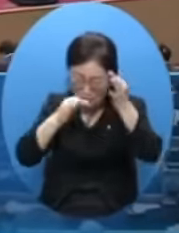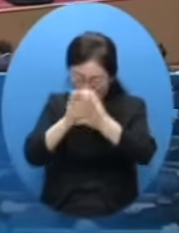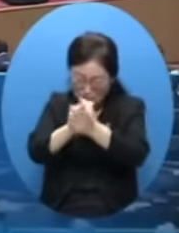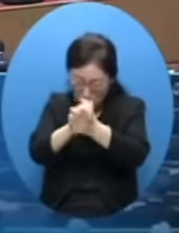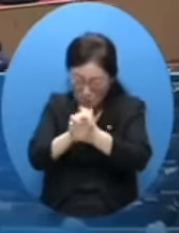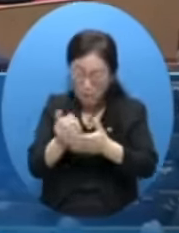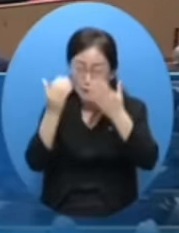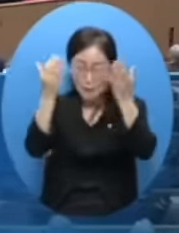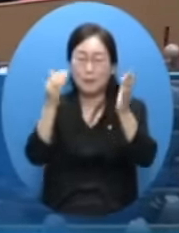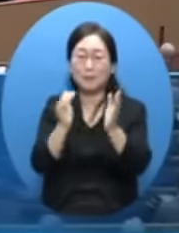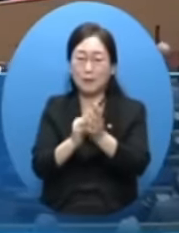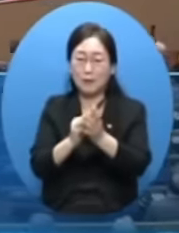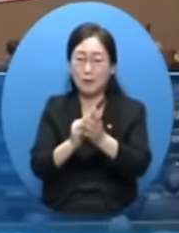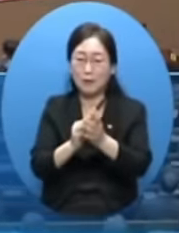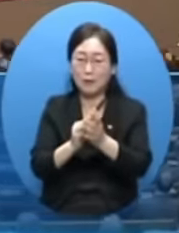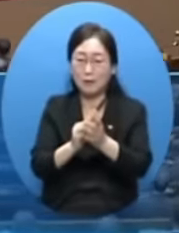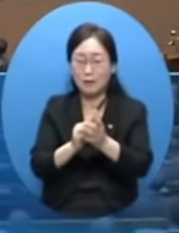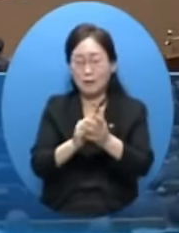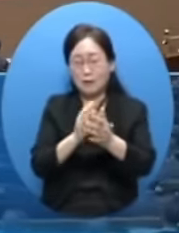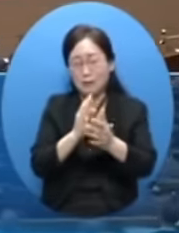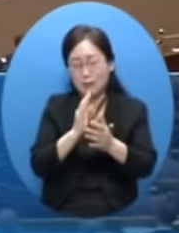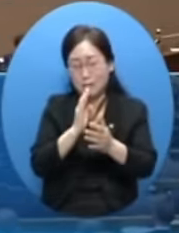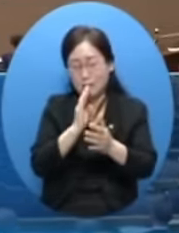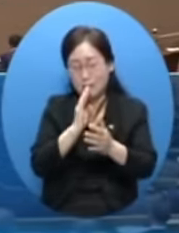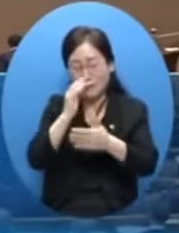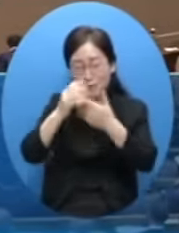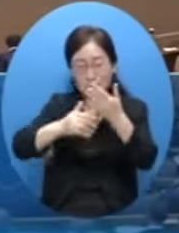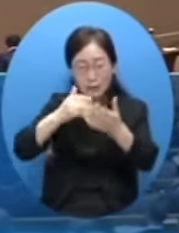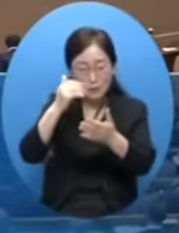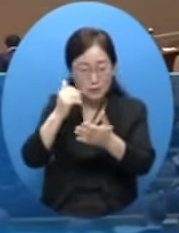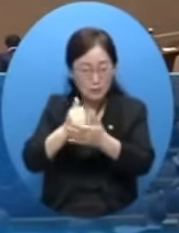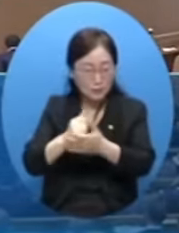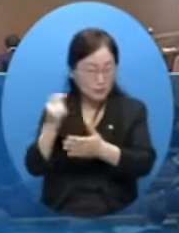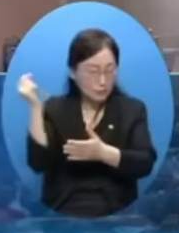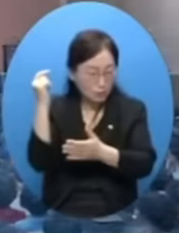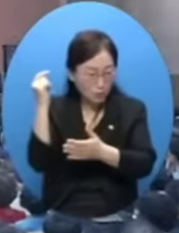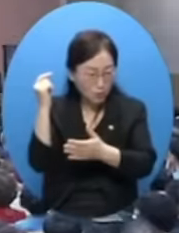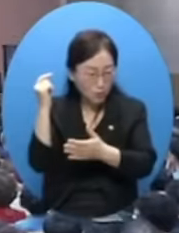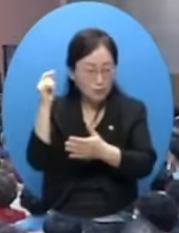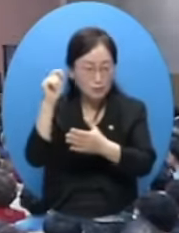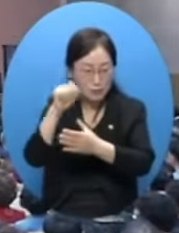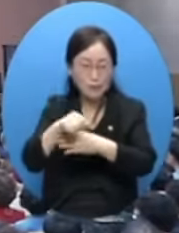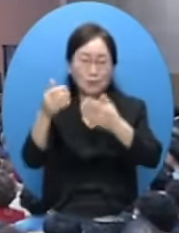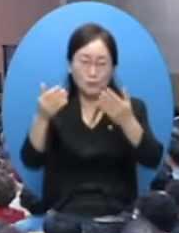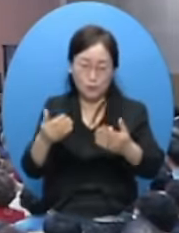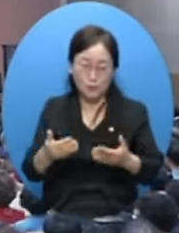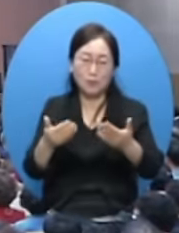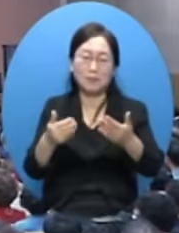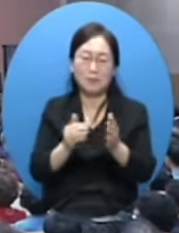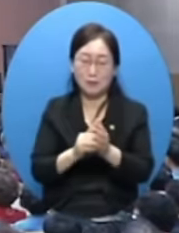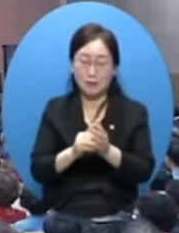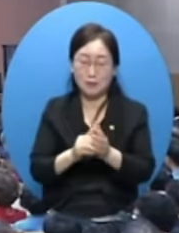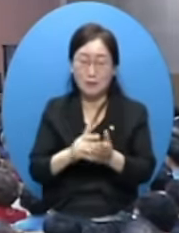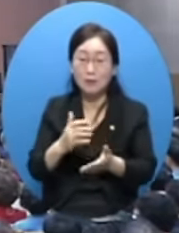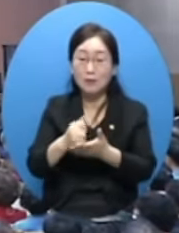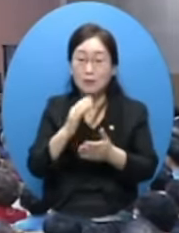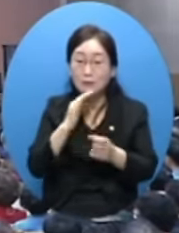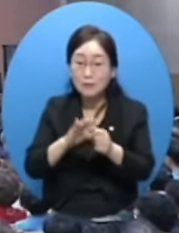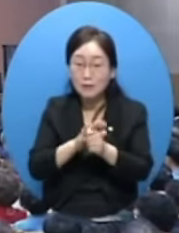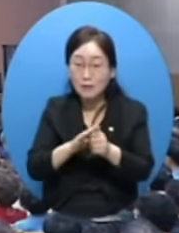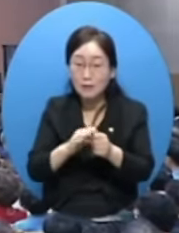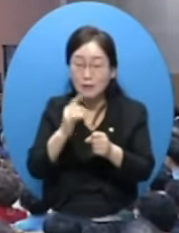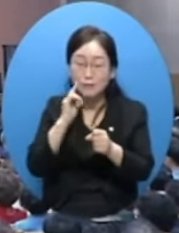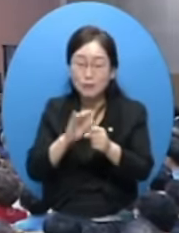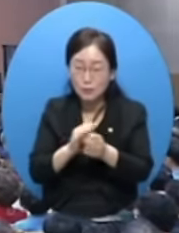올렸고 그의 경건하심으로 말미암아 들으심을 얻었느니라. 이렇게 주님이 우리를 사랑하시고 우리를 긍휼히